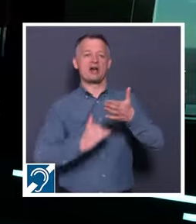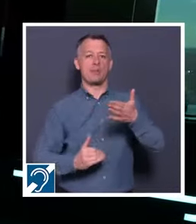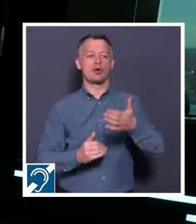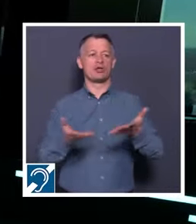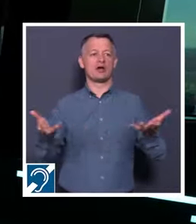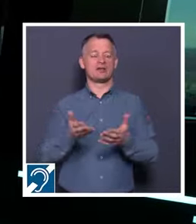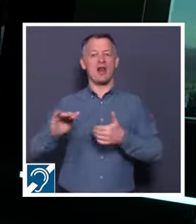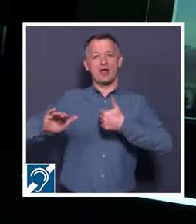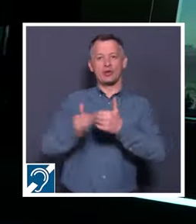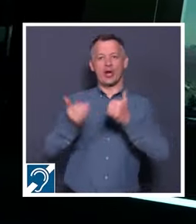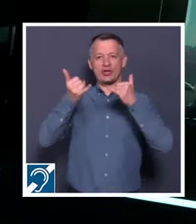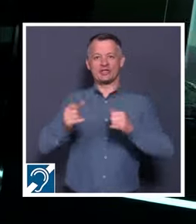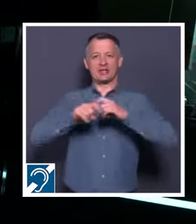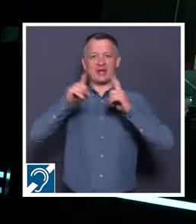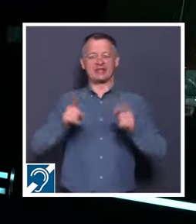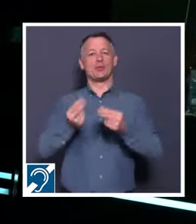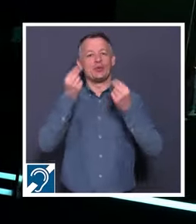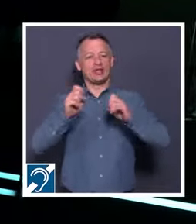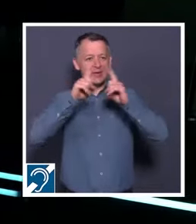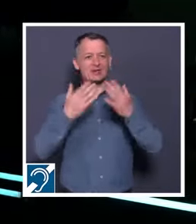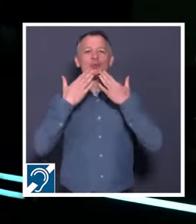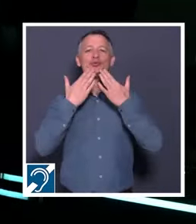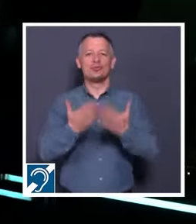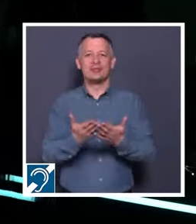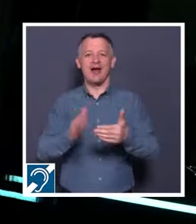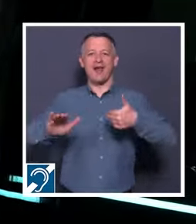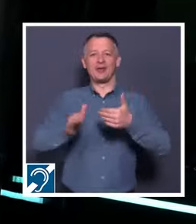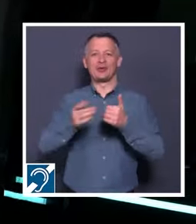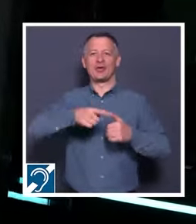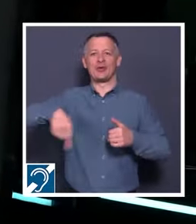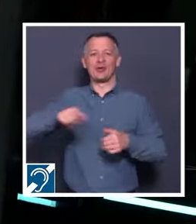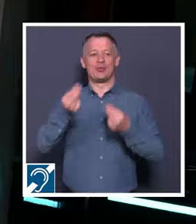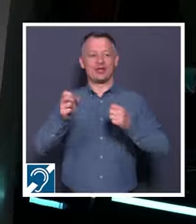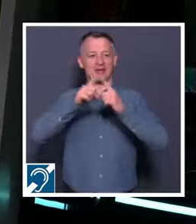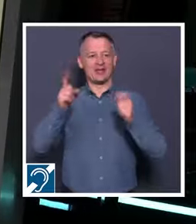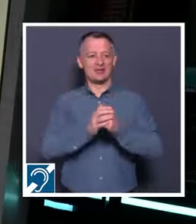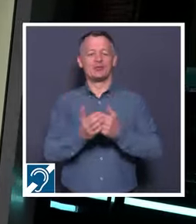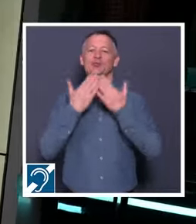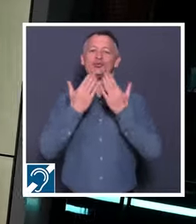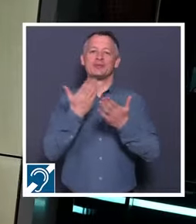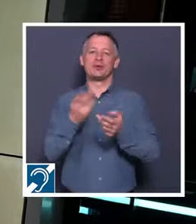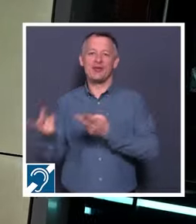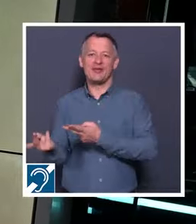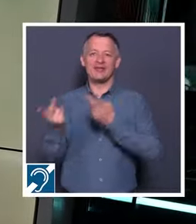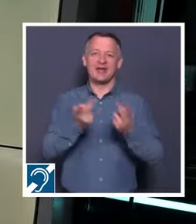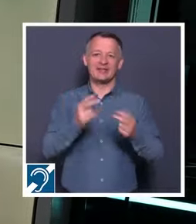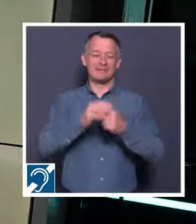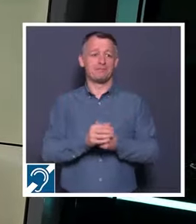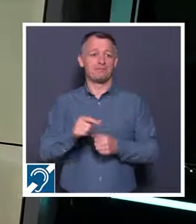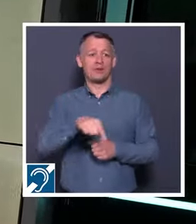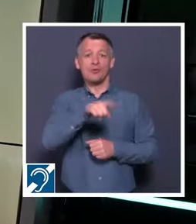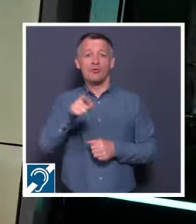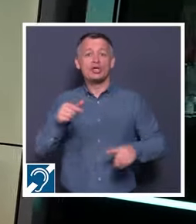în această dimineață. Cristina, bună dimineața și îți mulțumesc că ești alături de noi. Bună dimineața, mulțumesc pentru invitație. Cristina, voi